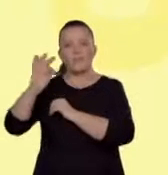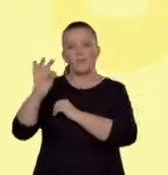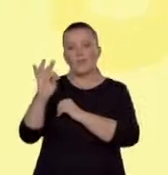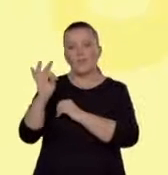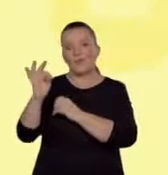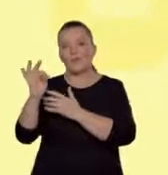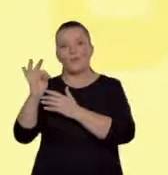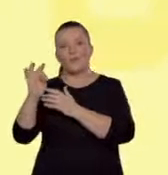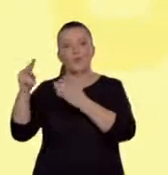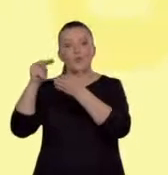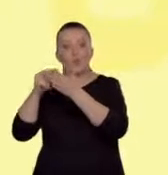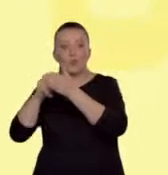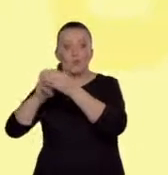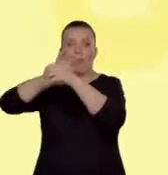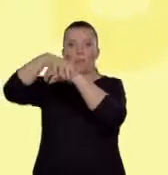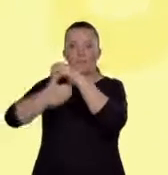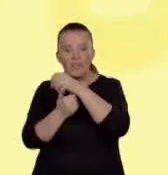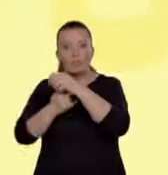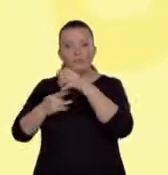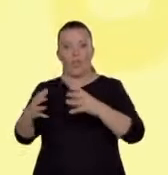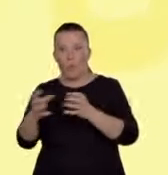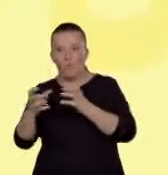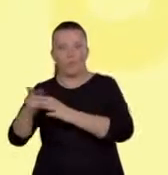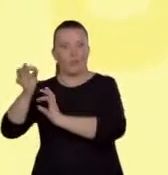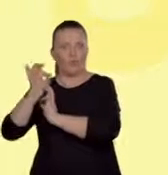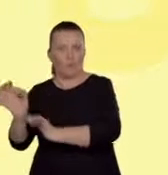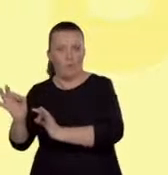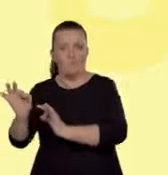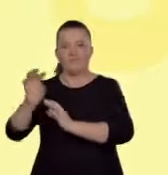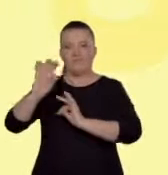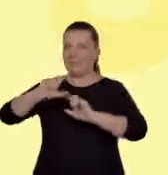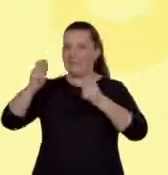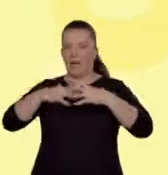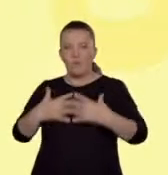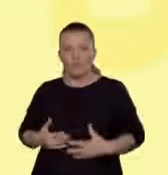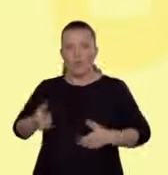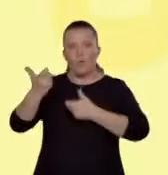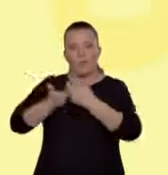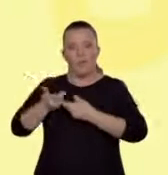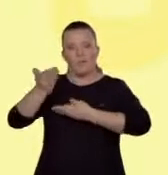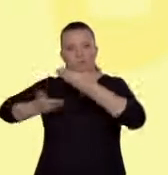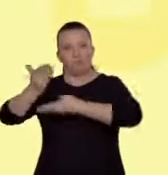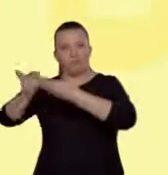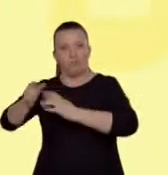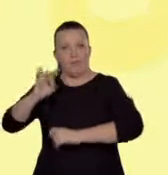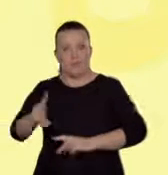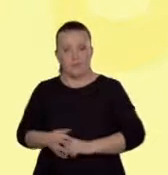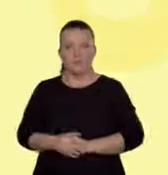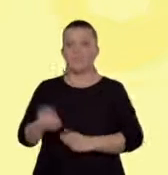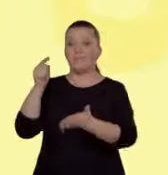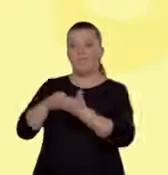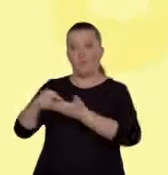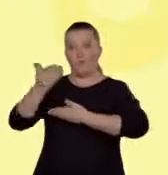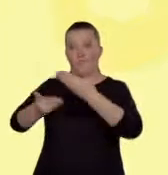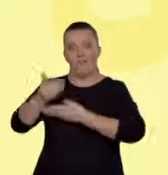do objętości i prowadzą wymianę gazową całą powierzchnią ciała. W związku z tym wymiana gazowa zachodzi